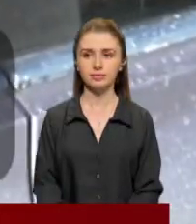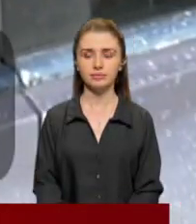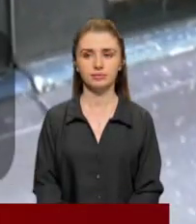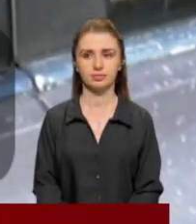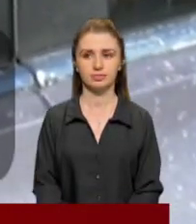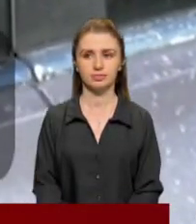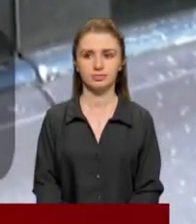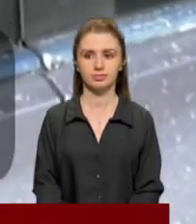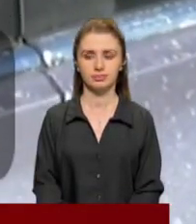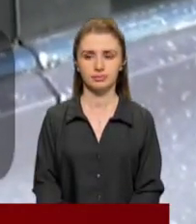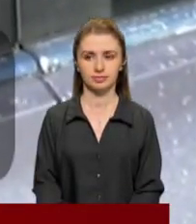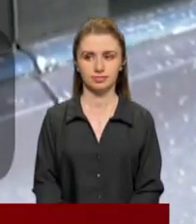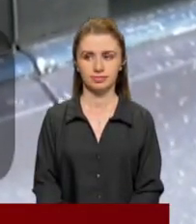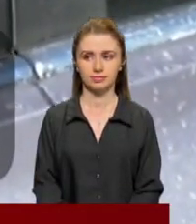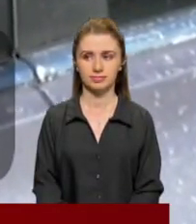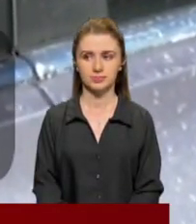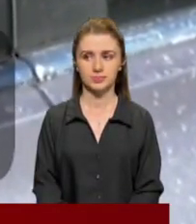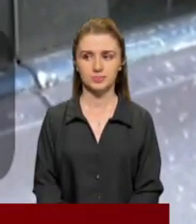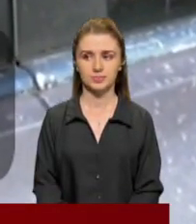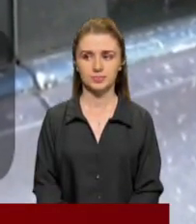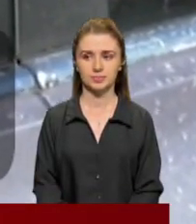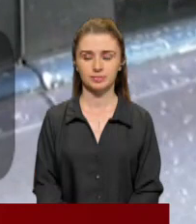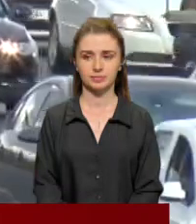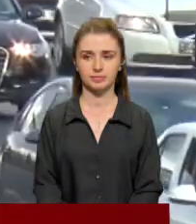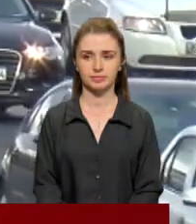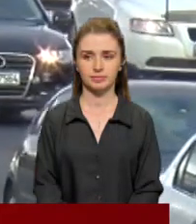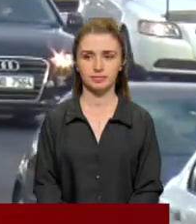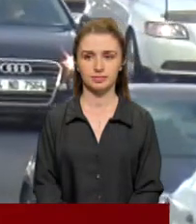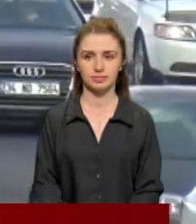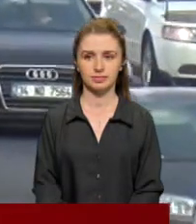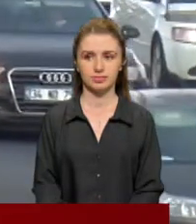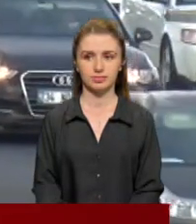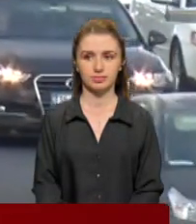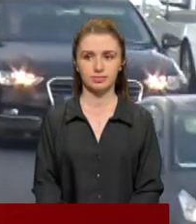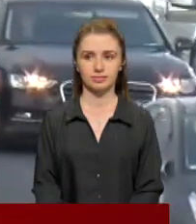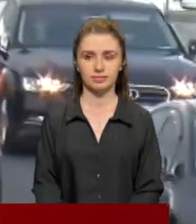Kurbanımızı keseceğiz Allah nasip ederse inşallah. Hem aileyi bir ziyaret edeceğiz, büyüklerimizi.